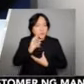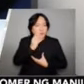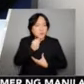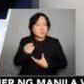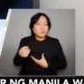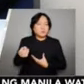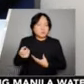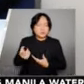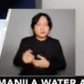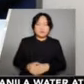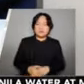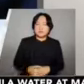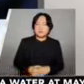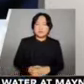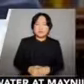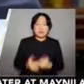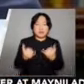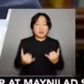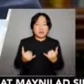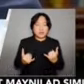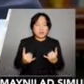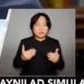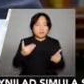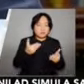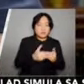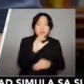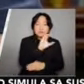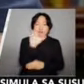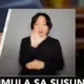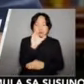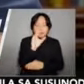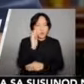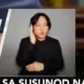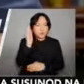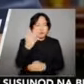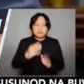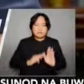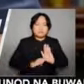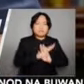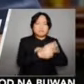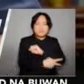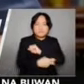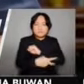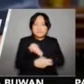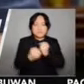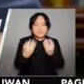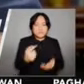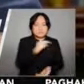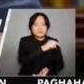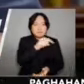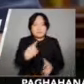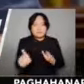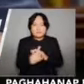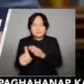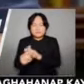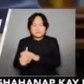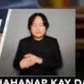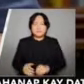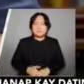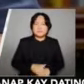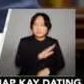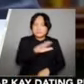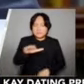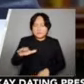tataas ngayong bare months. We want to prevent this incident, especially during